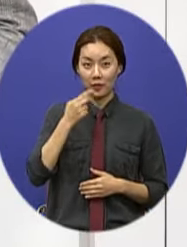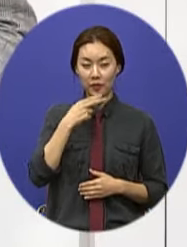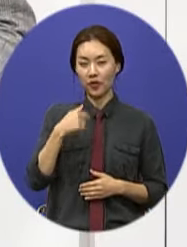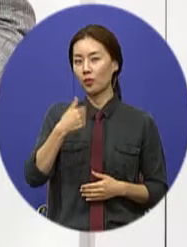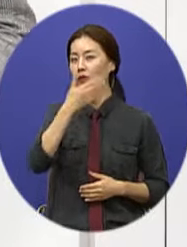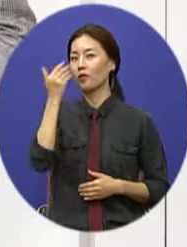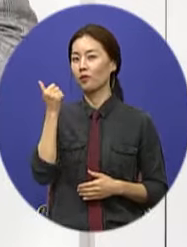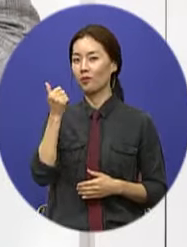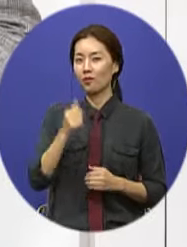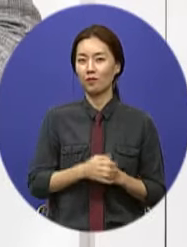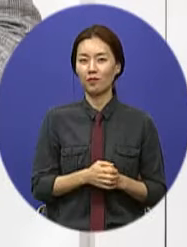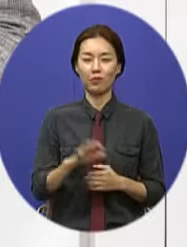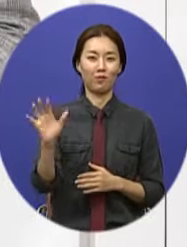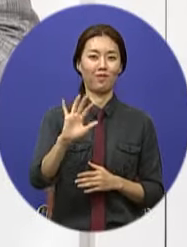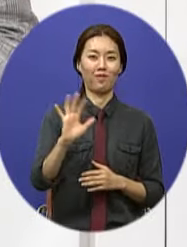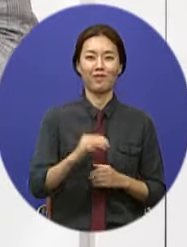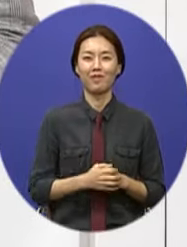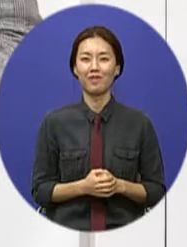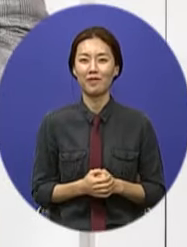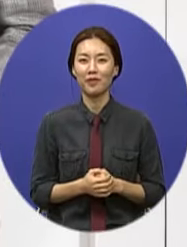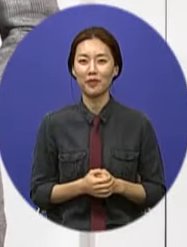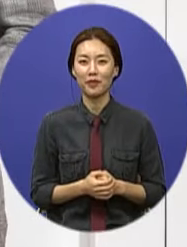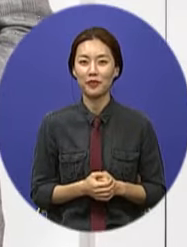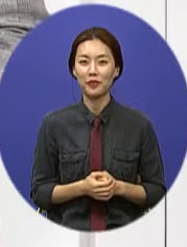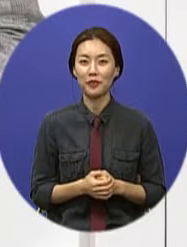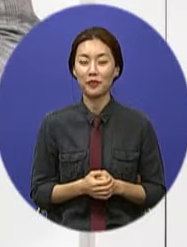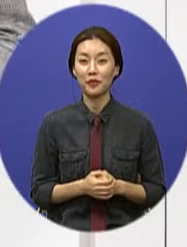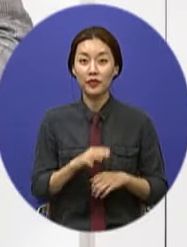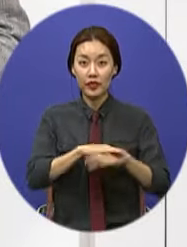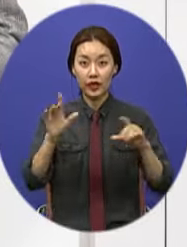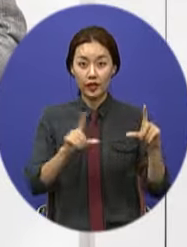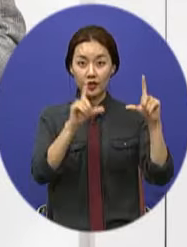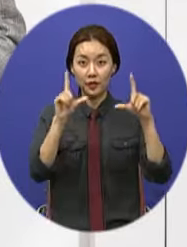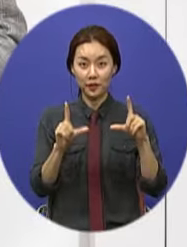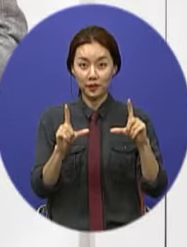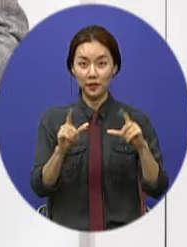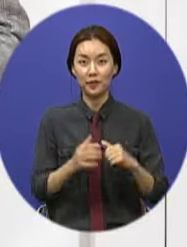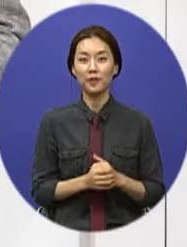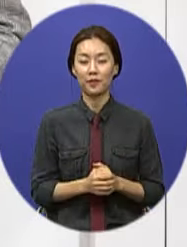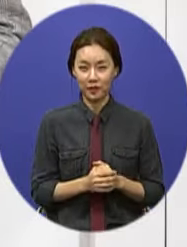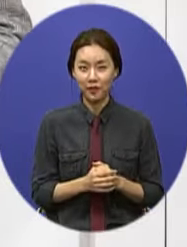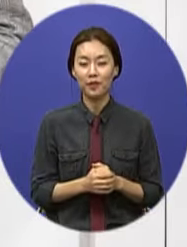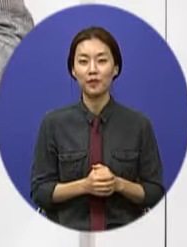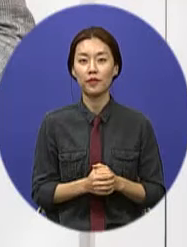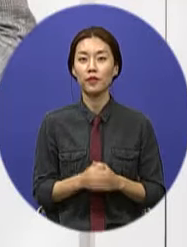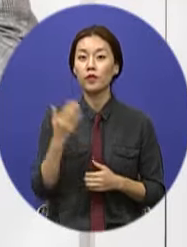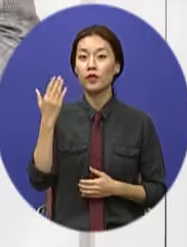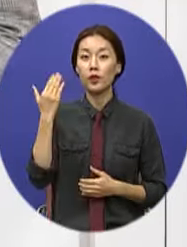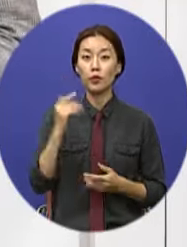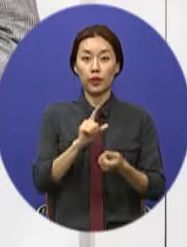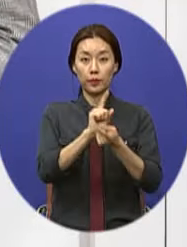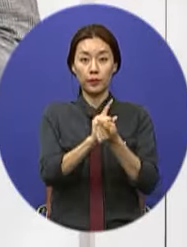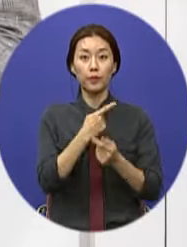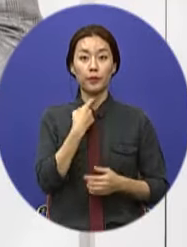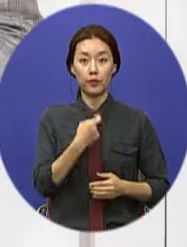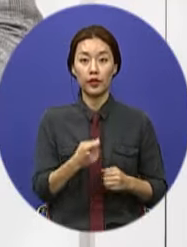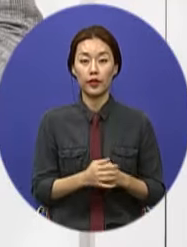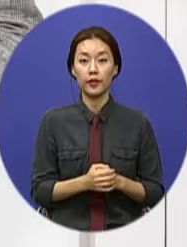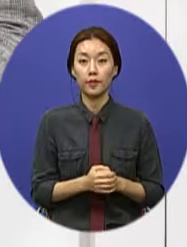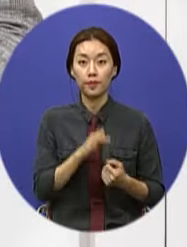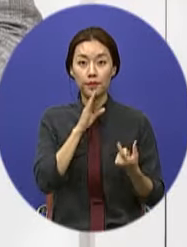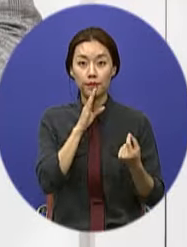나 삐질 거야? 아니요. 자, 우리, 잘 지냈어요? 네. 예. 지난번에도 만나 뵀었어요, 네.